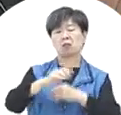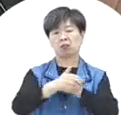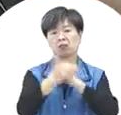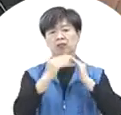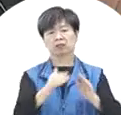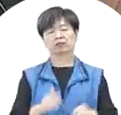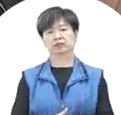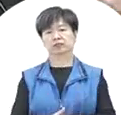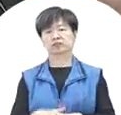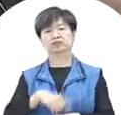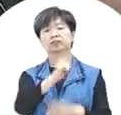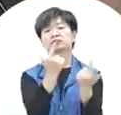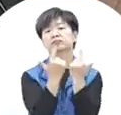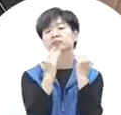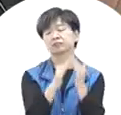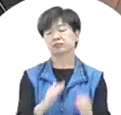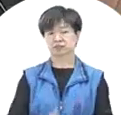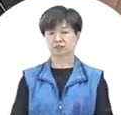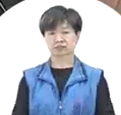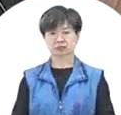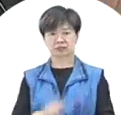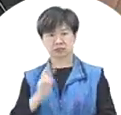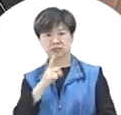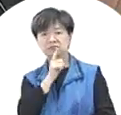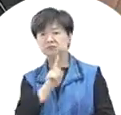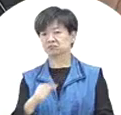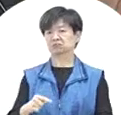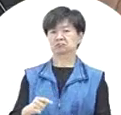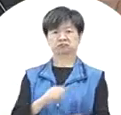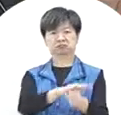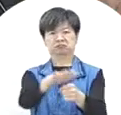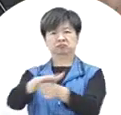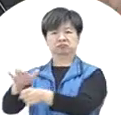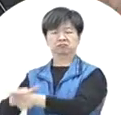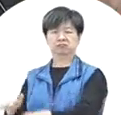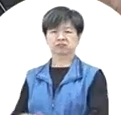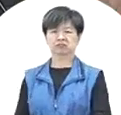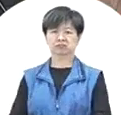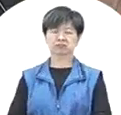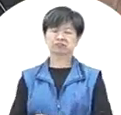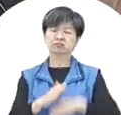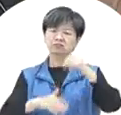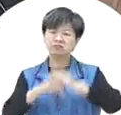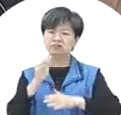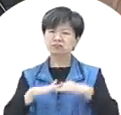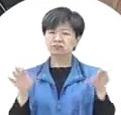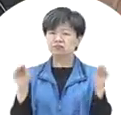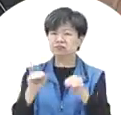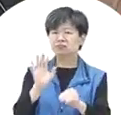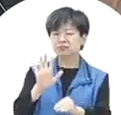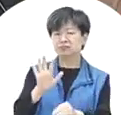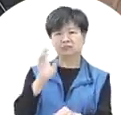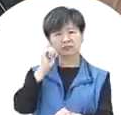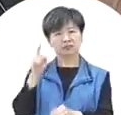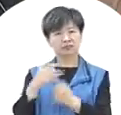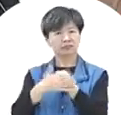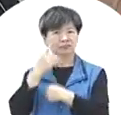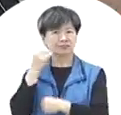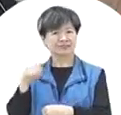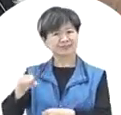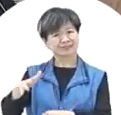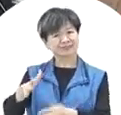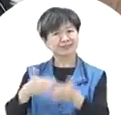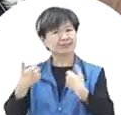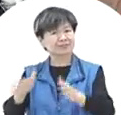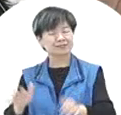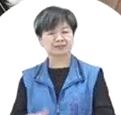拟讲，你要不要去台北市？然后再不然就说，啊，我们这边都没有。哎，我跟你讲，有你有协助媒合，你就跟他说，那这个保姆不怎么样， 他已经在协